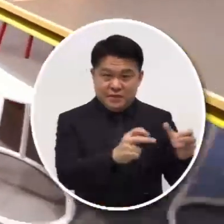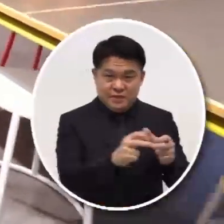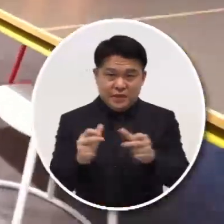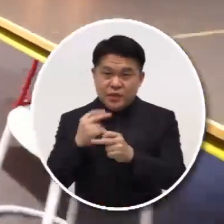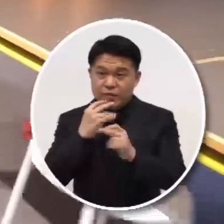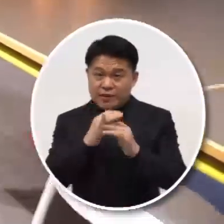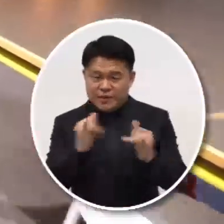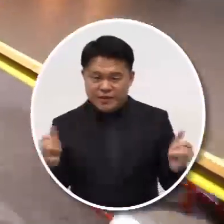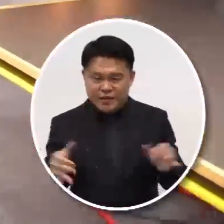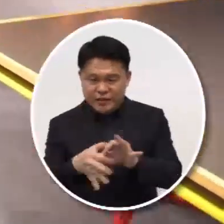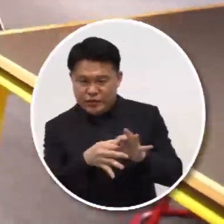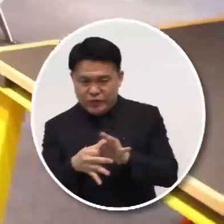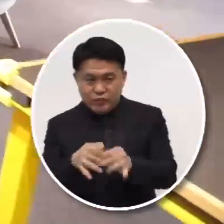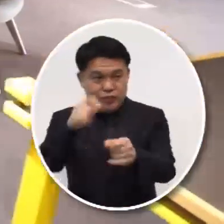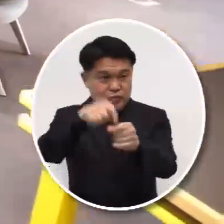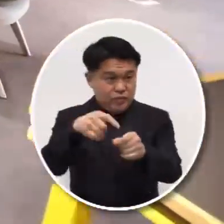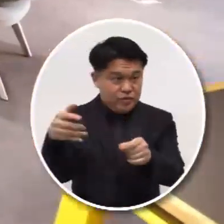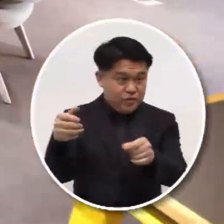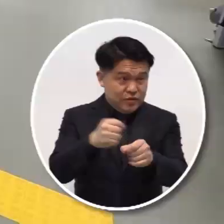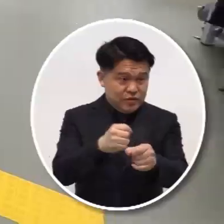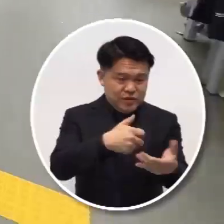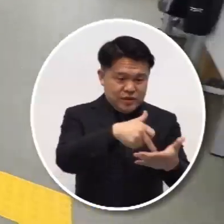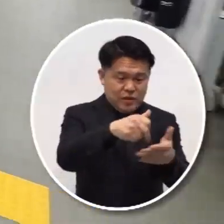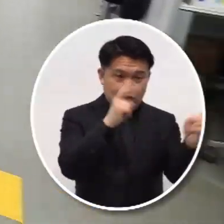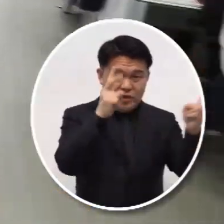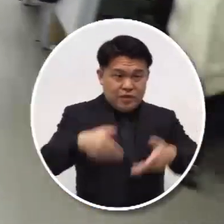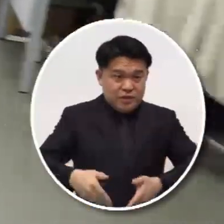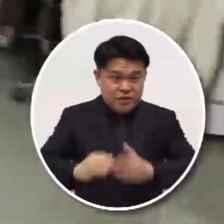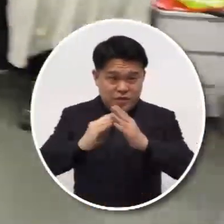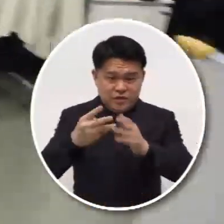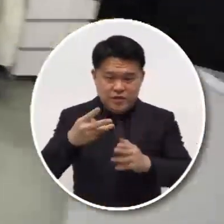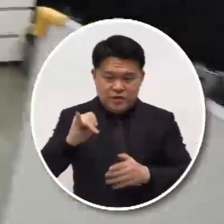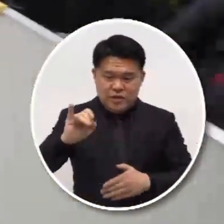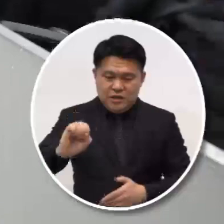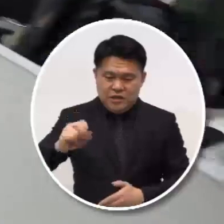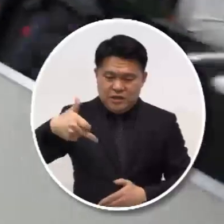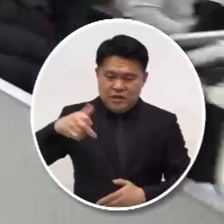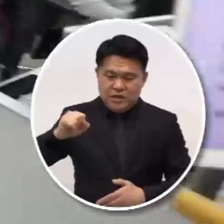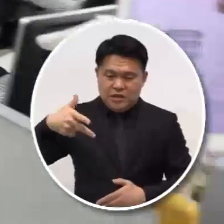장애인과 비장애인을 연결한다는 목표로 카카오가 설립한 링키지랩.